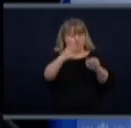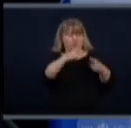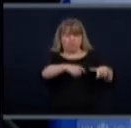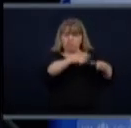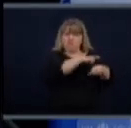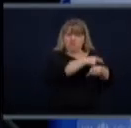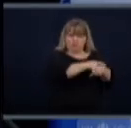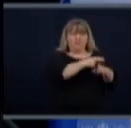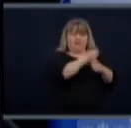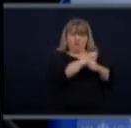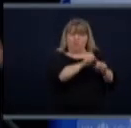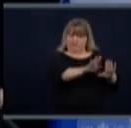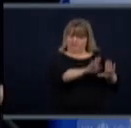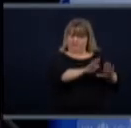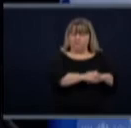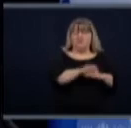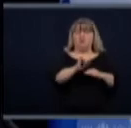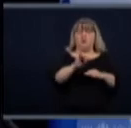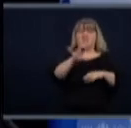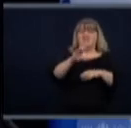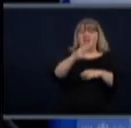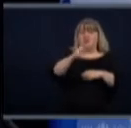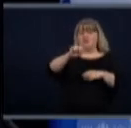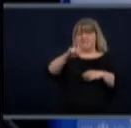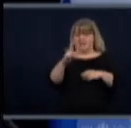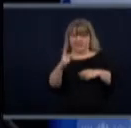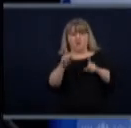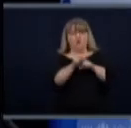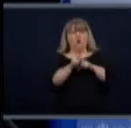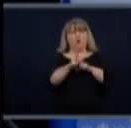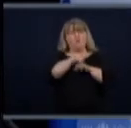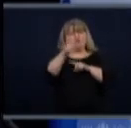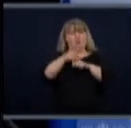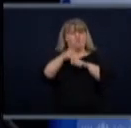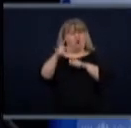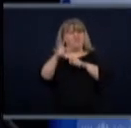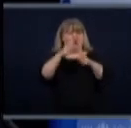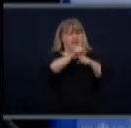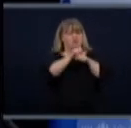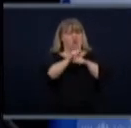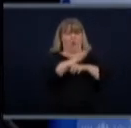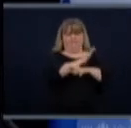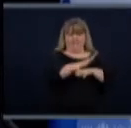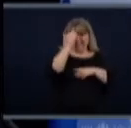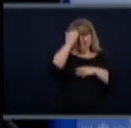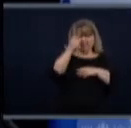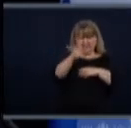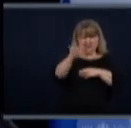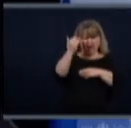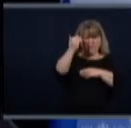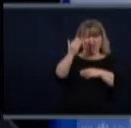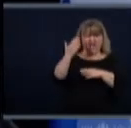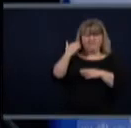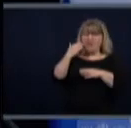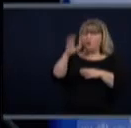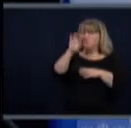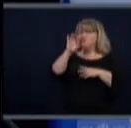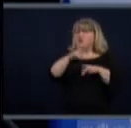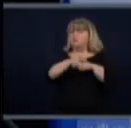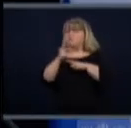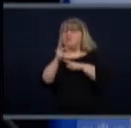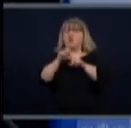actuellement, elle est gérée avec d'autres professionnels. Bon, vous le savez, là, toutes les gens qu'on est allé essayer de chercher. Fait que on ne